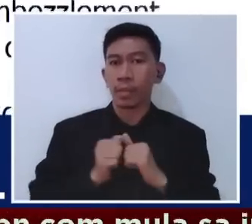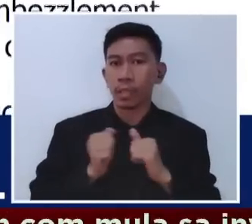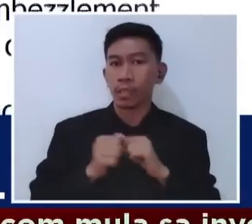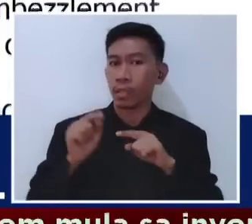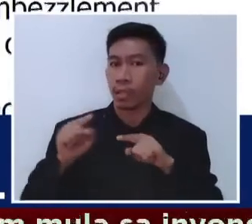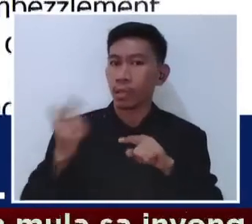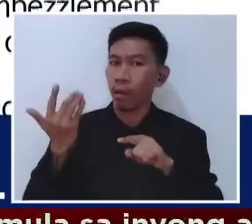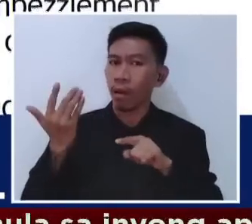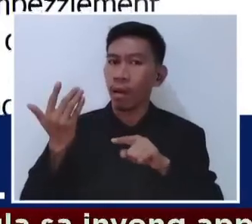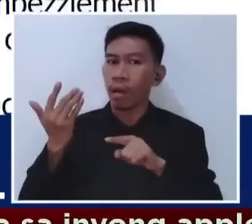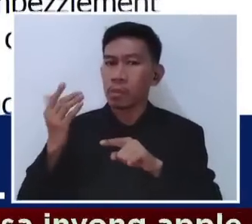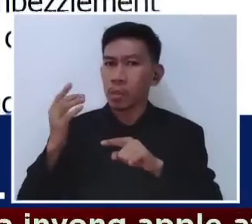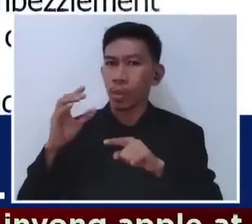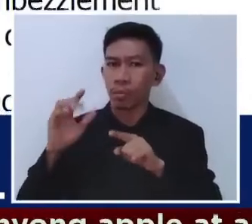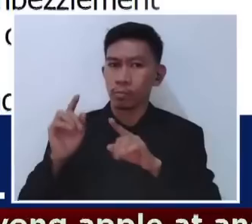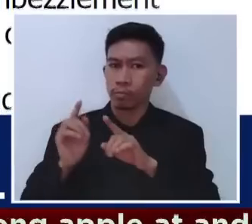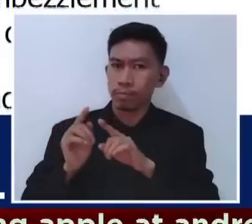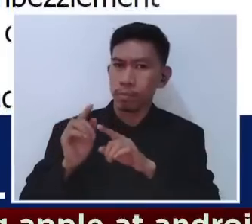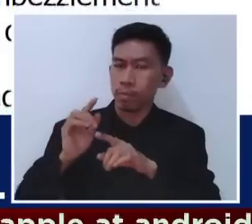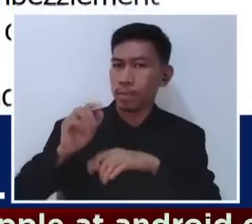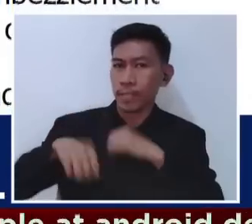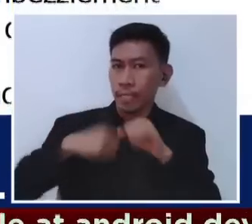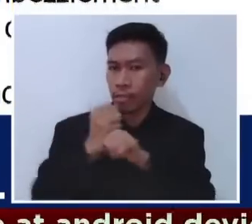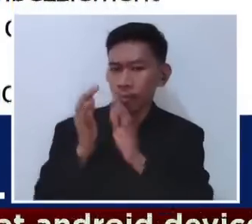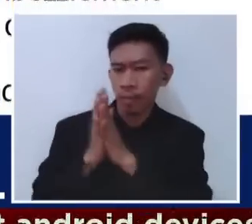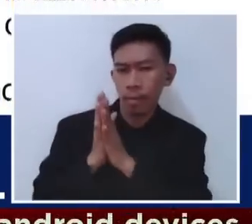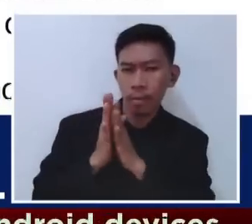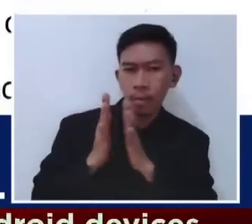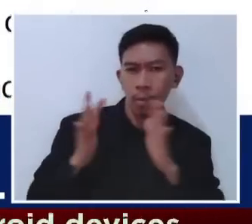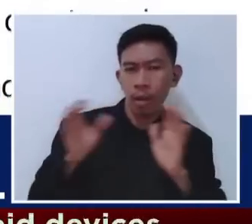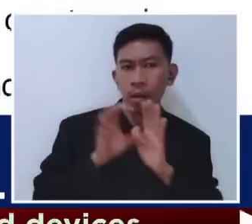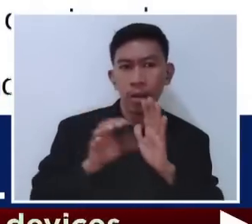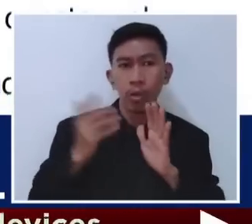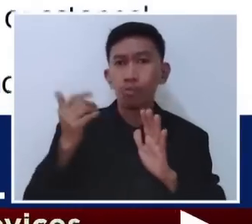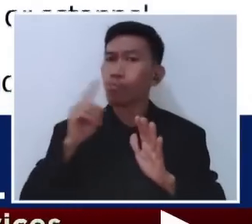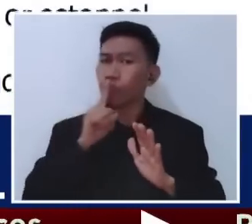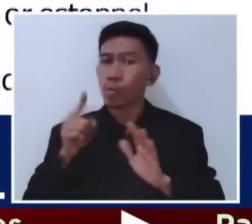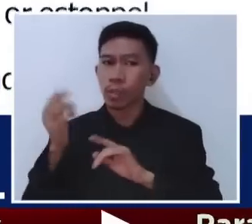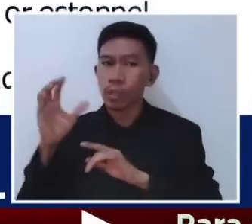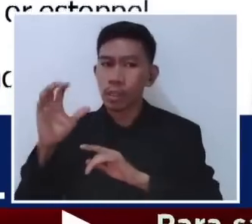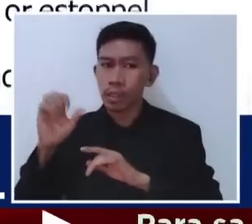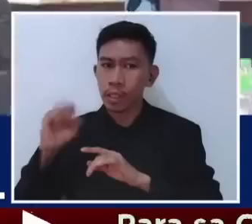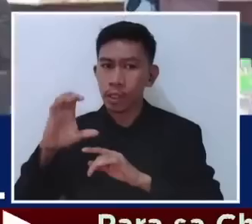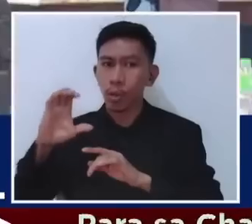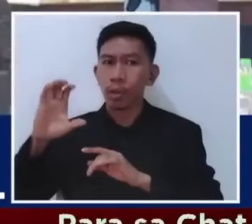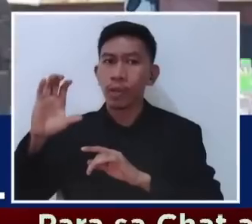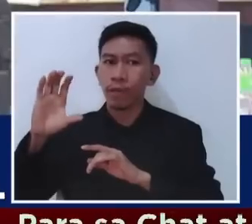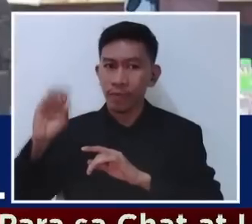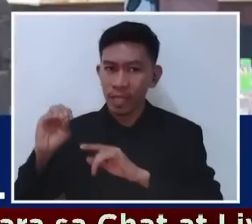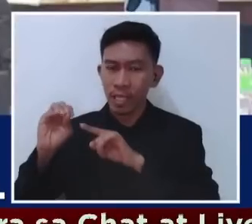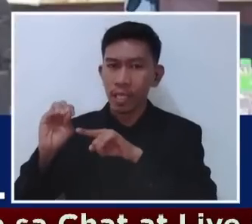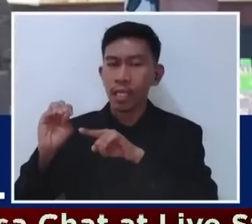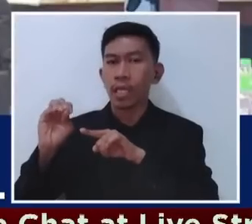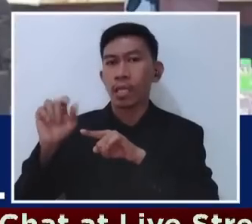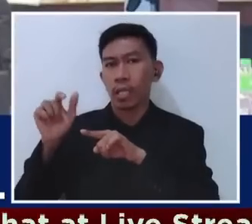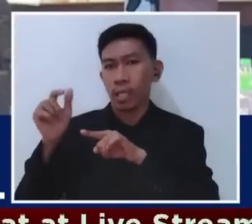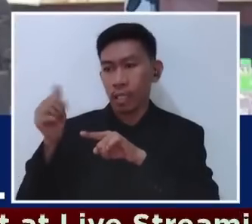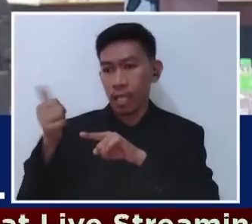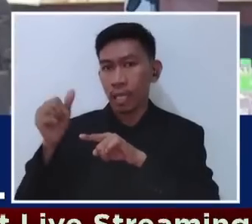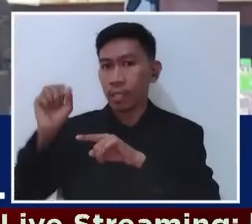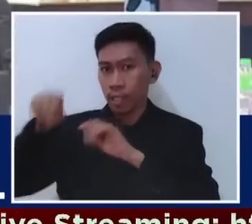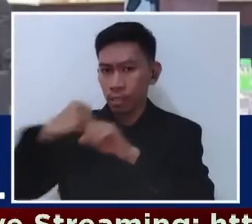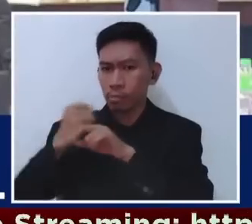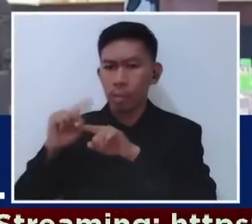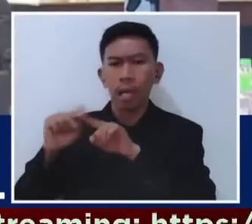50 nakalagay ay 10 taon, pero sa Section 51 ay 20 taon ang itinatakda. Pero sabi ni Senate